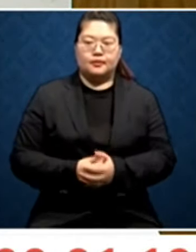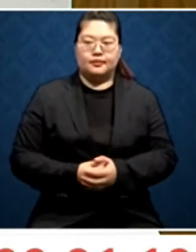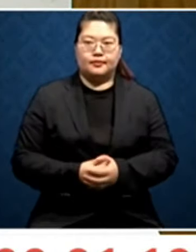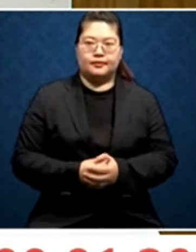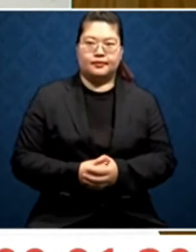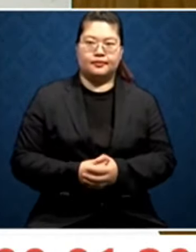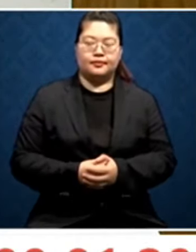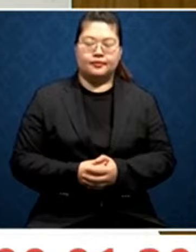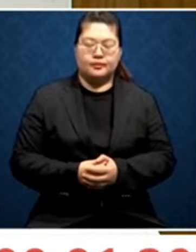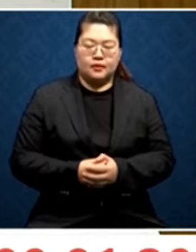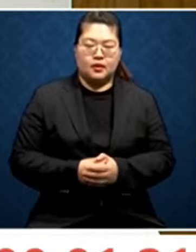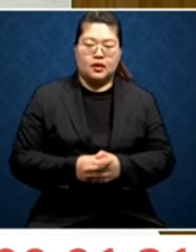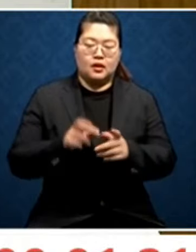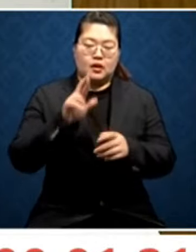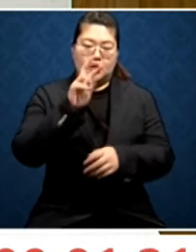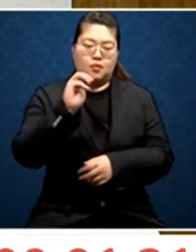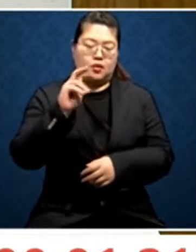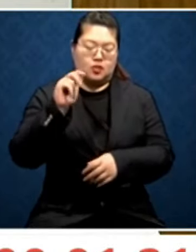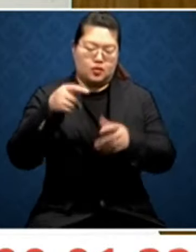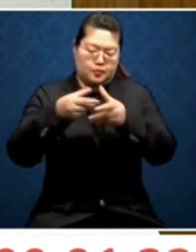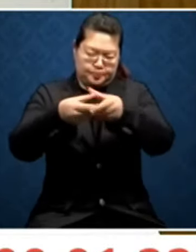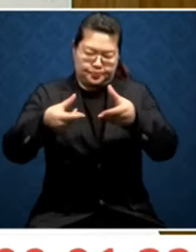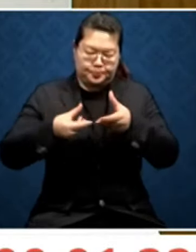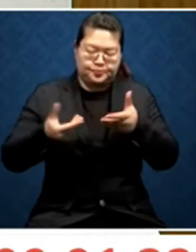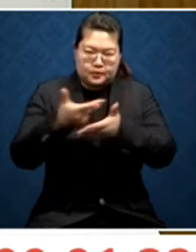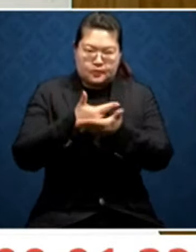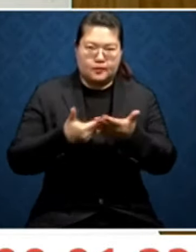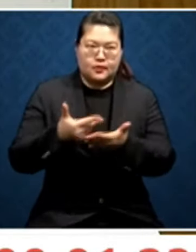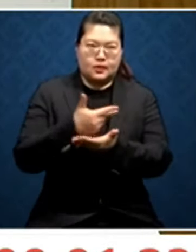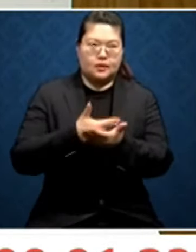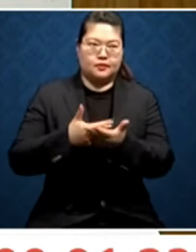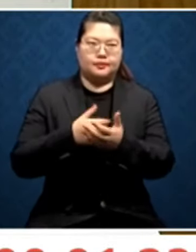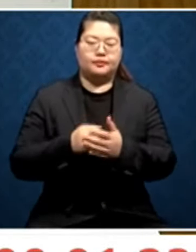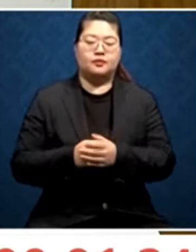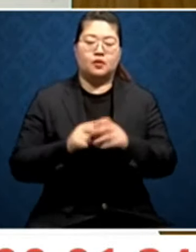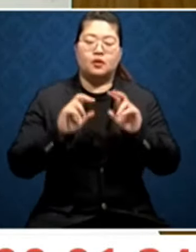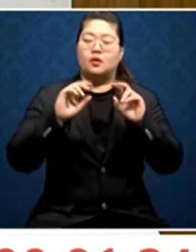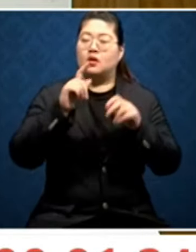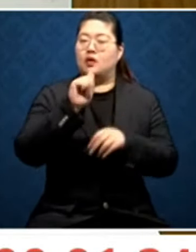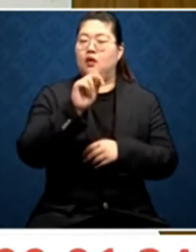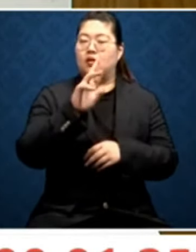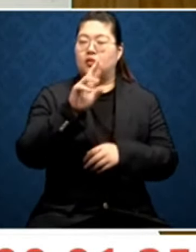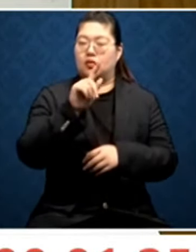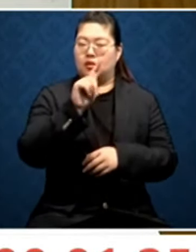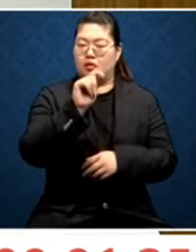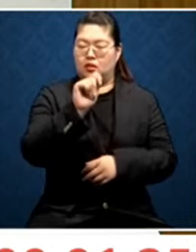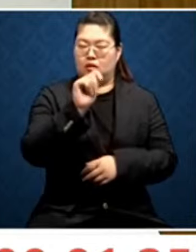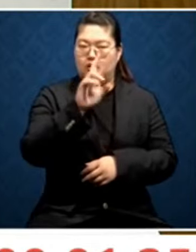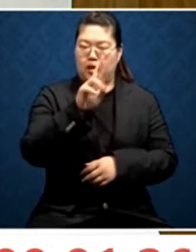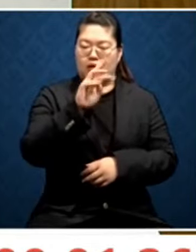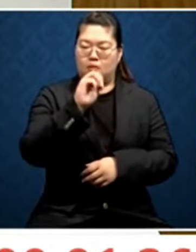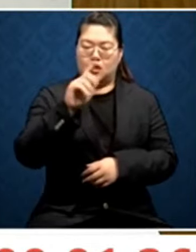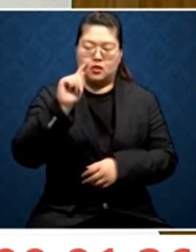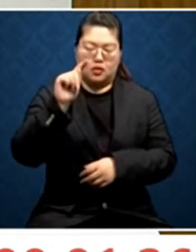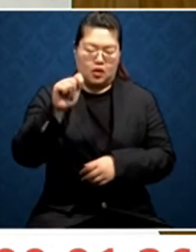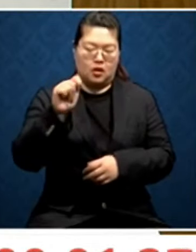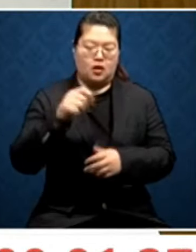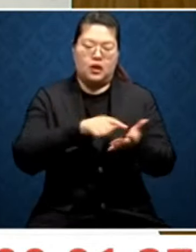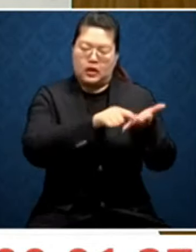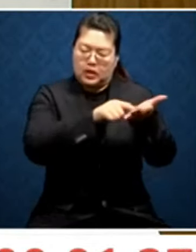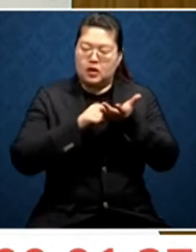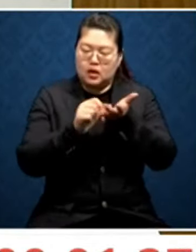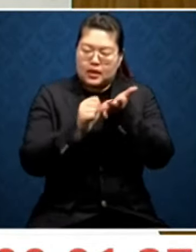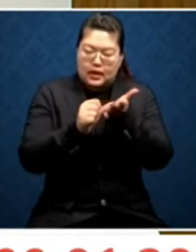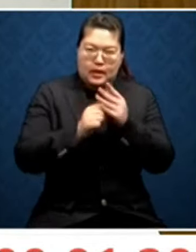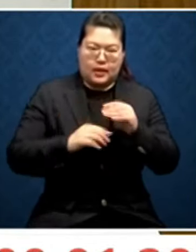างหลักในการพิจารณาร่างพระราชบัญญัติของคณะรัฐมนตรีซึ่งเป็นหลักในการพิจารณาได้เสนอแก้ไขเพิ่มเติม